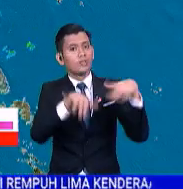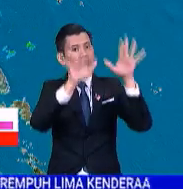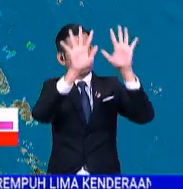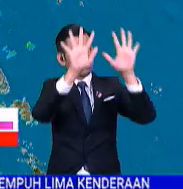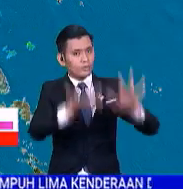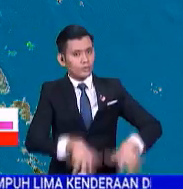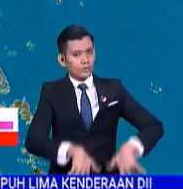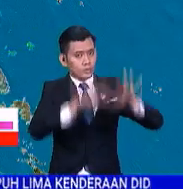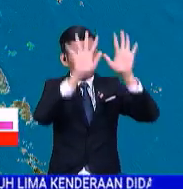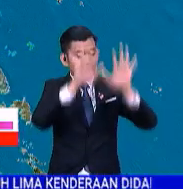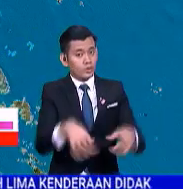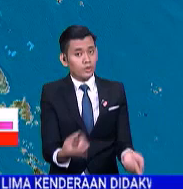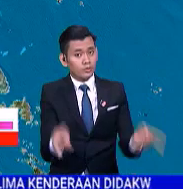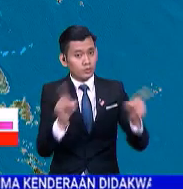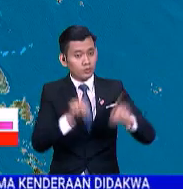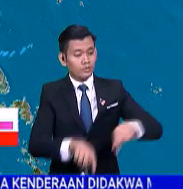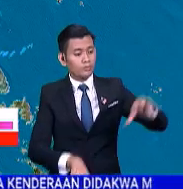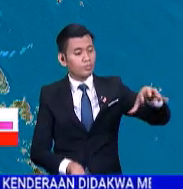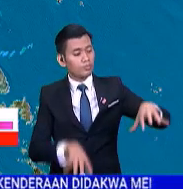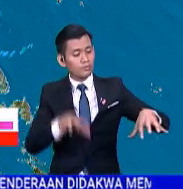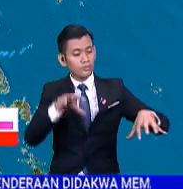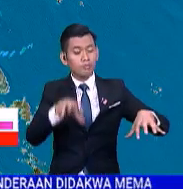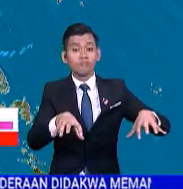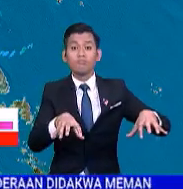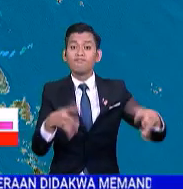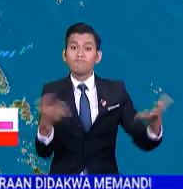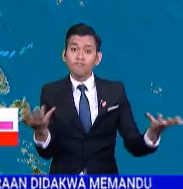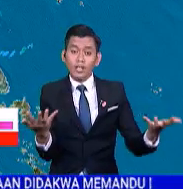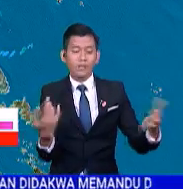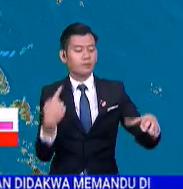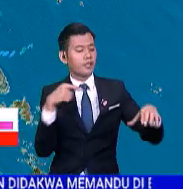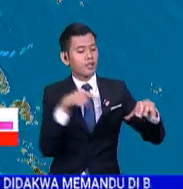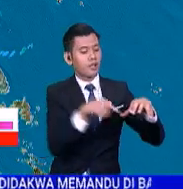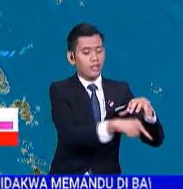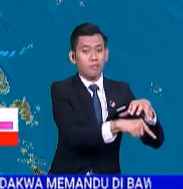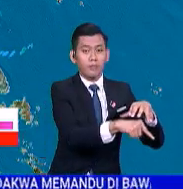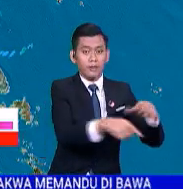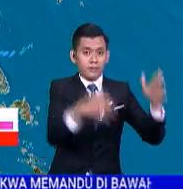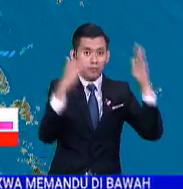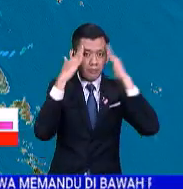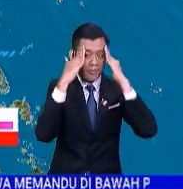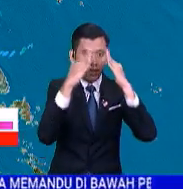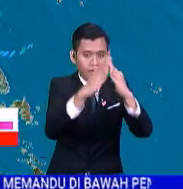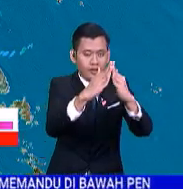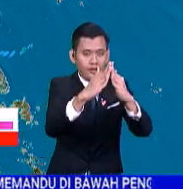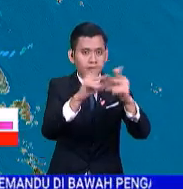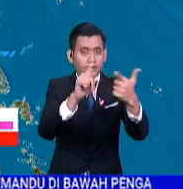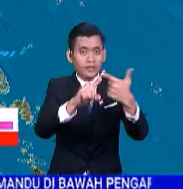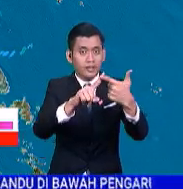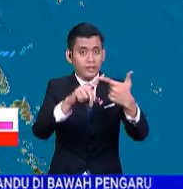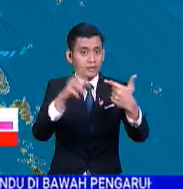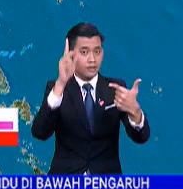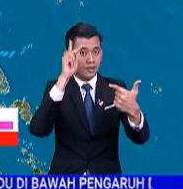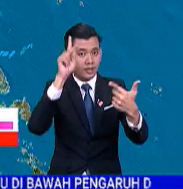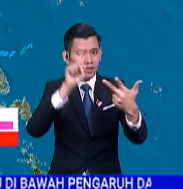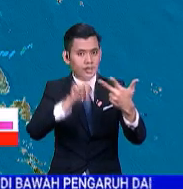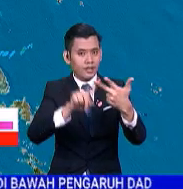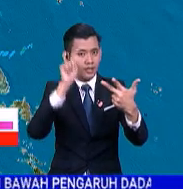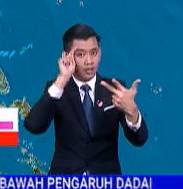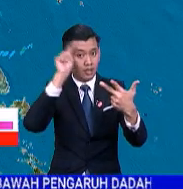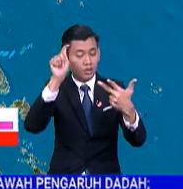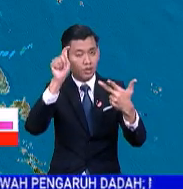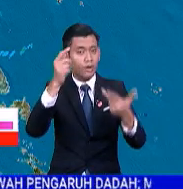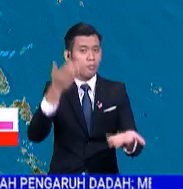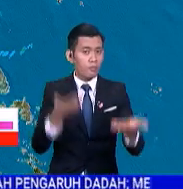petir yang sedang berlaku di satu dua tempat melibatkan pedalaman negeri Pahang, Kelantan dan juga Terengganu yang dijangkakan